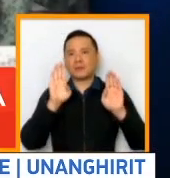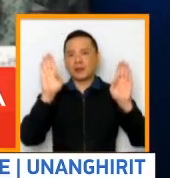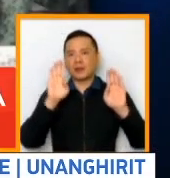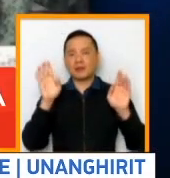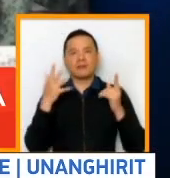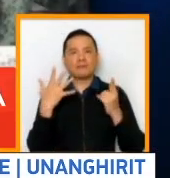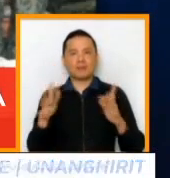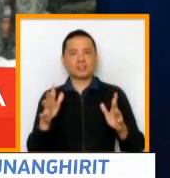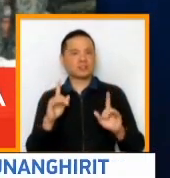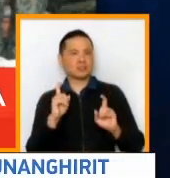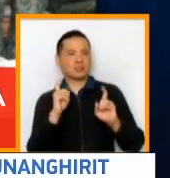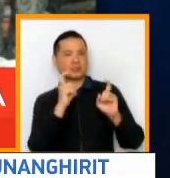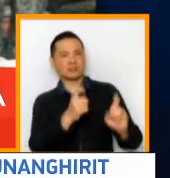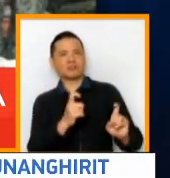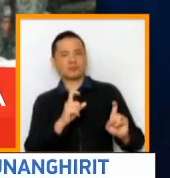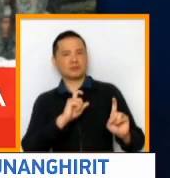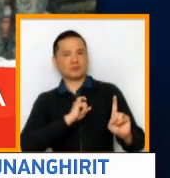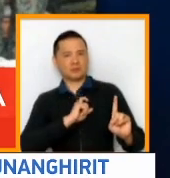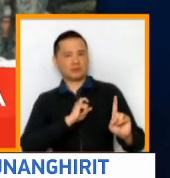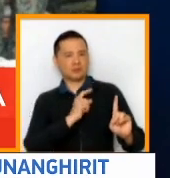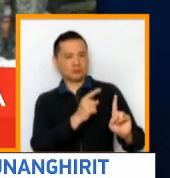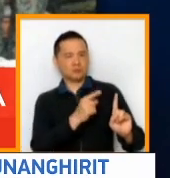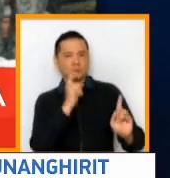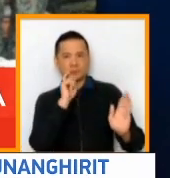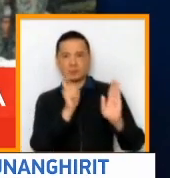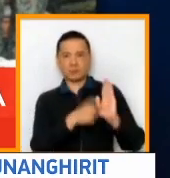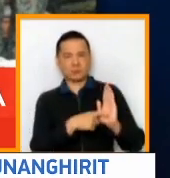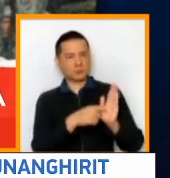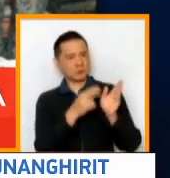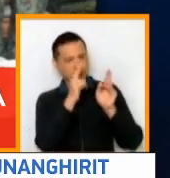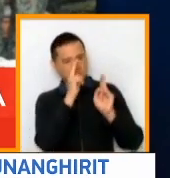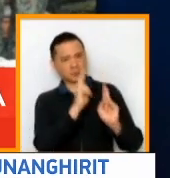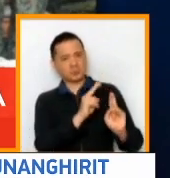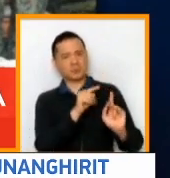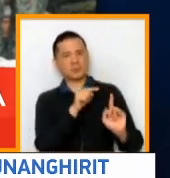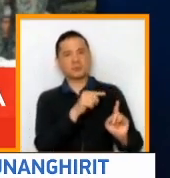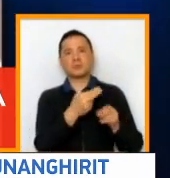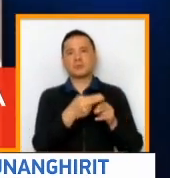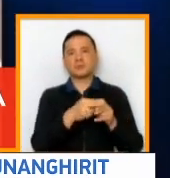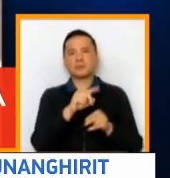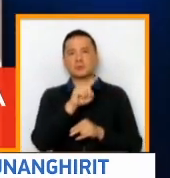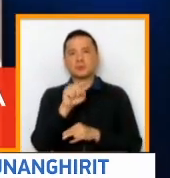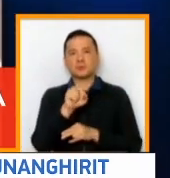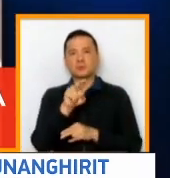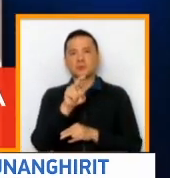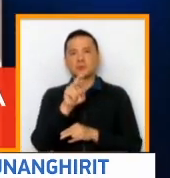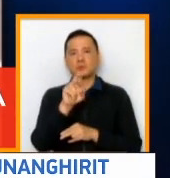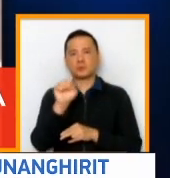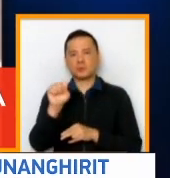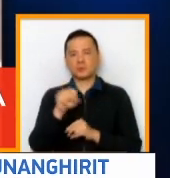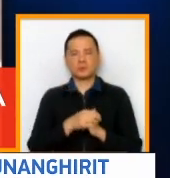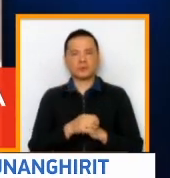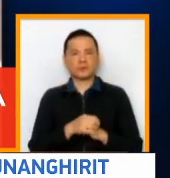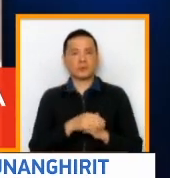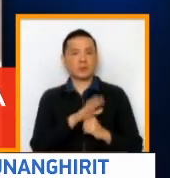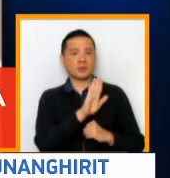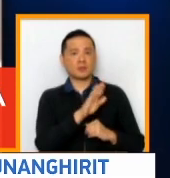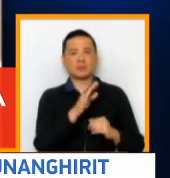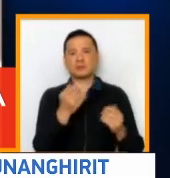of Recognition ang rescue dog na si Zeus at ang kanyang handler na si Patrolman Cyrus